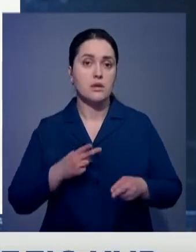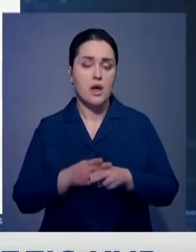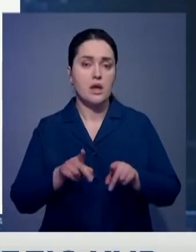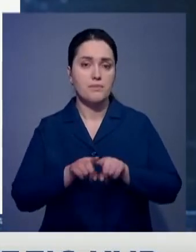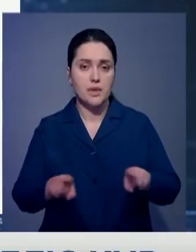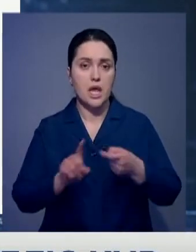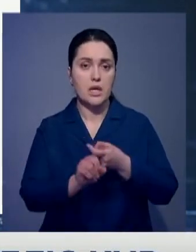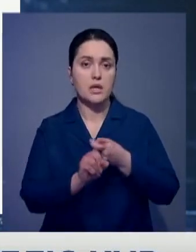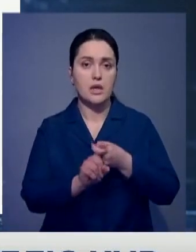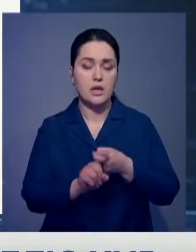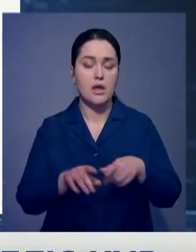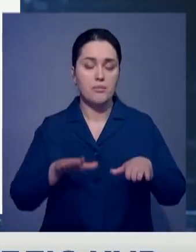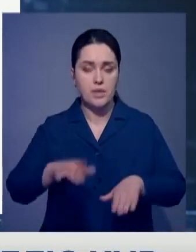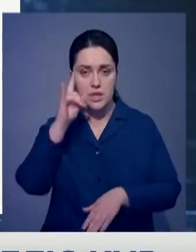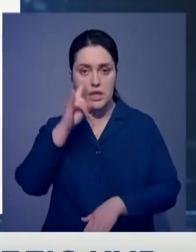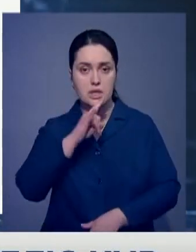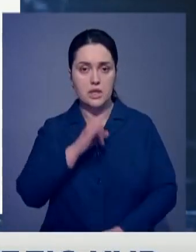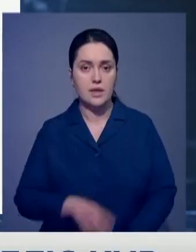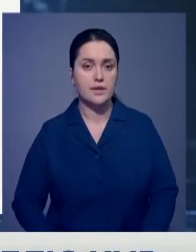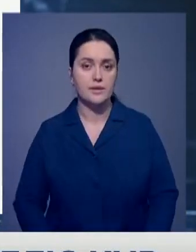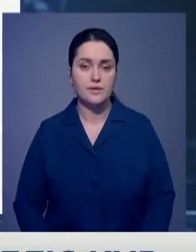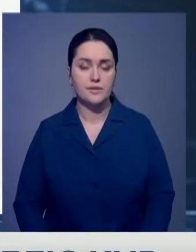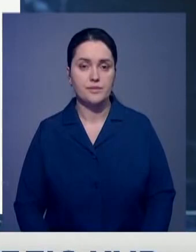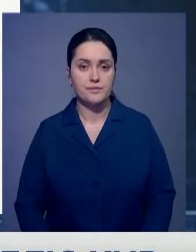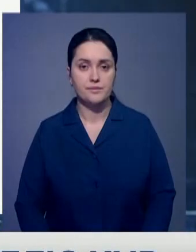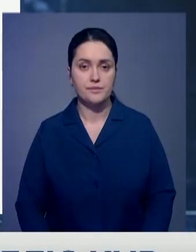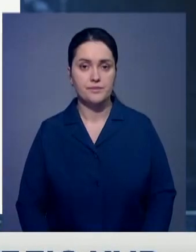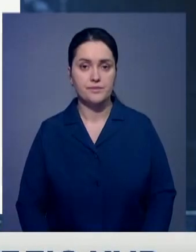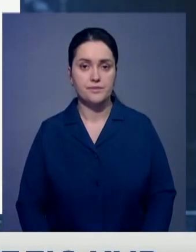недопущению распространения коронавируса на территории Казахстана.